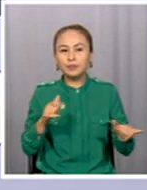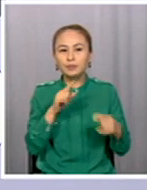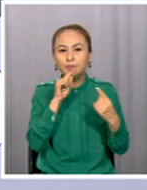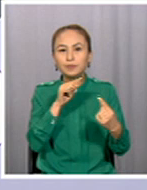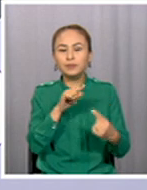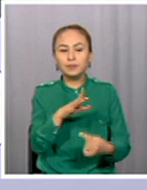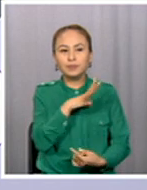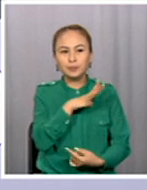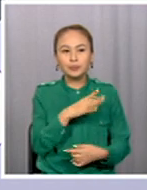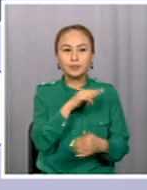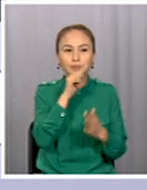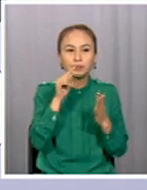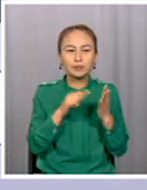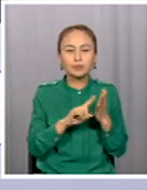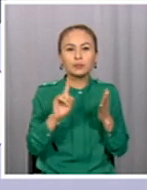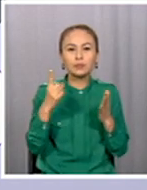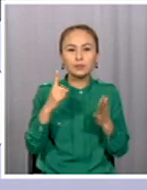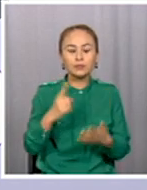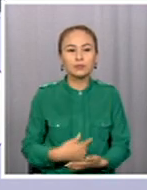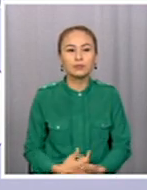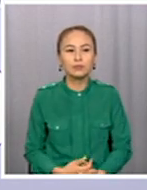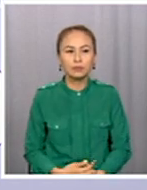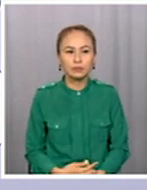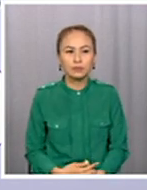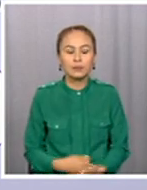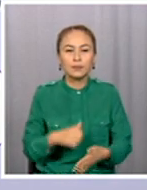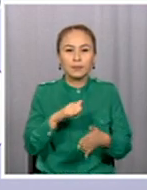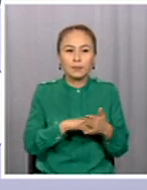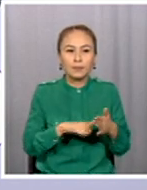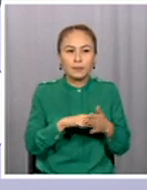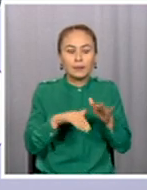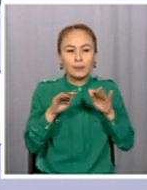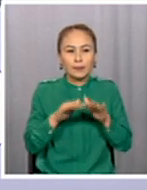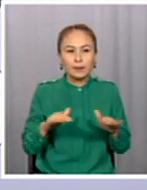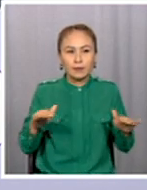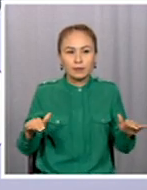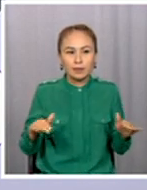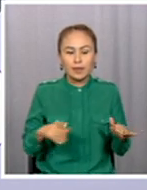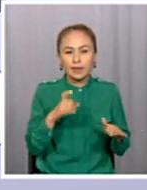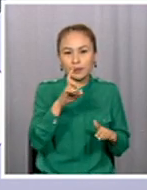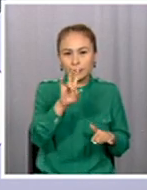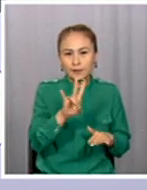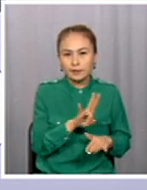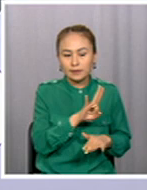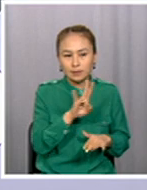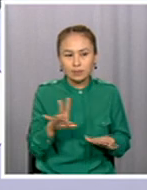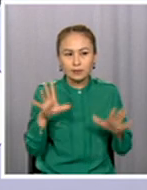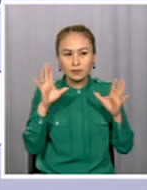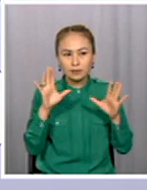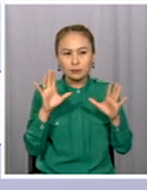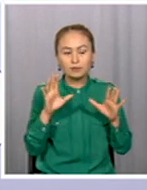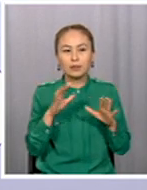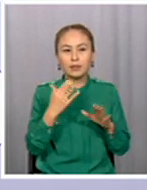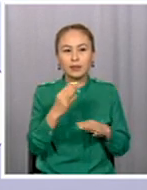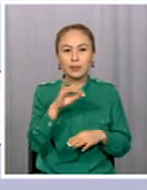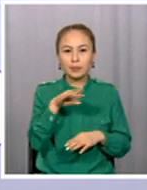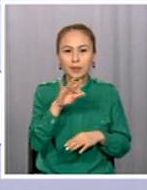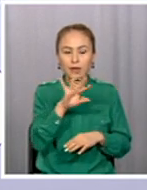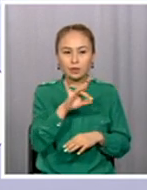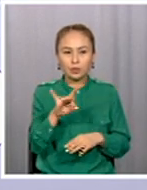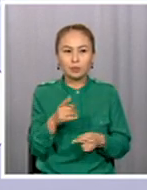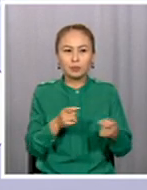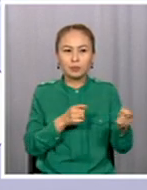болды. Сұрақ, неге? Себебі балалар, христиан діні императордың